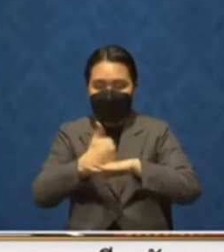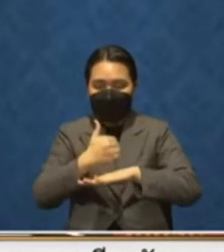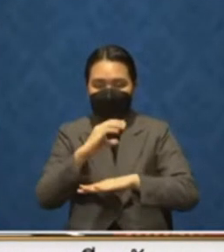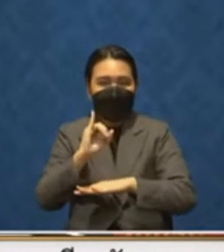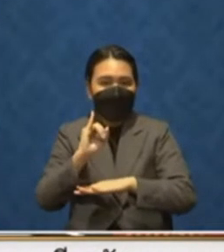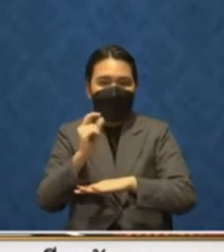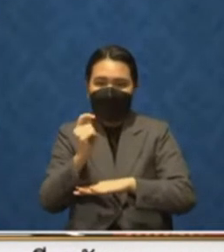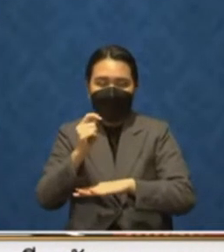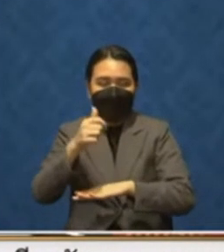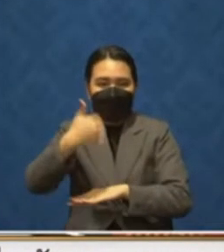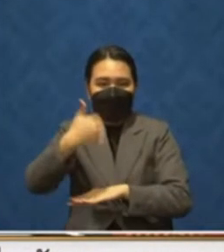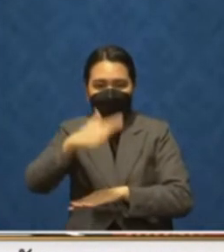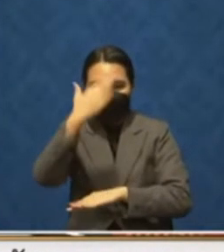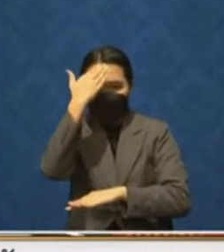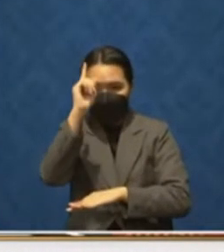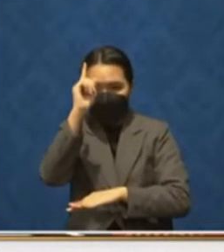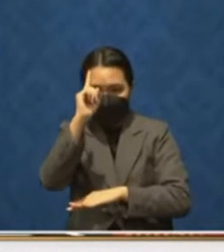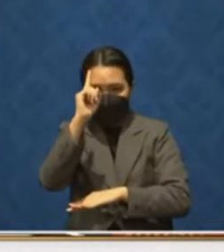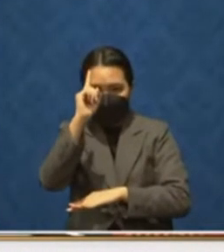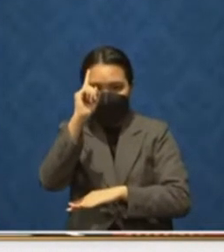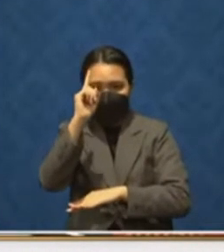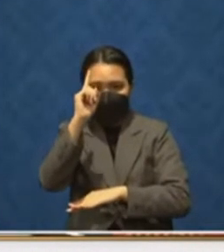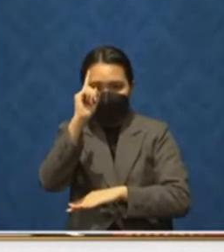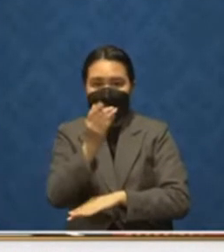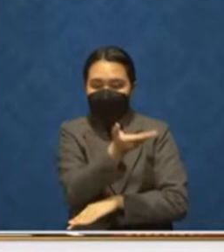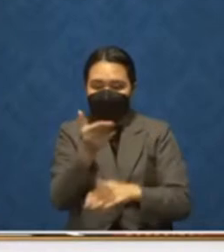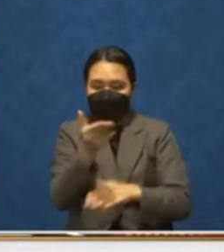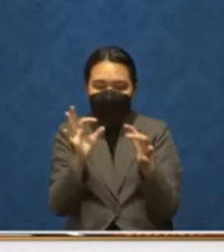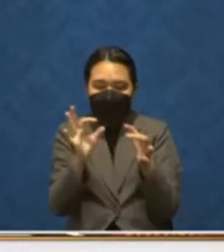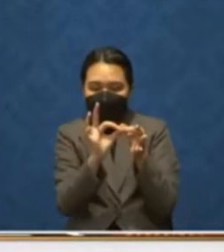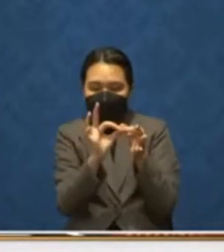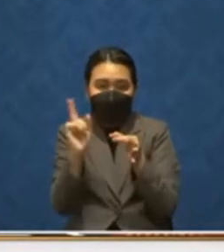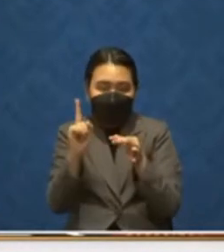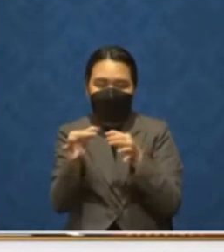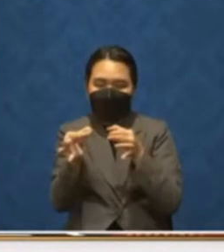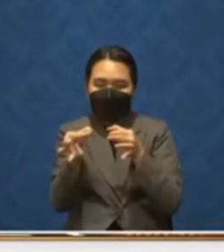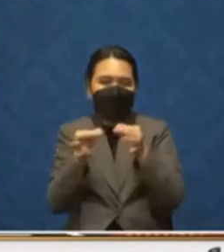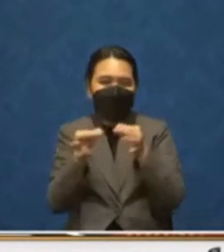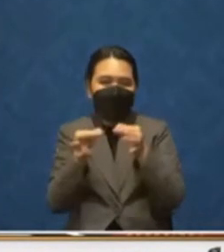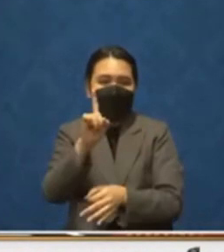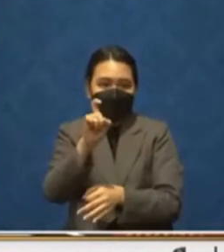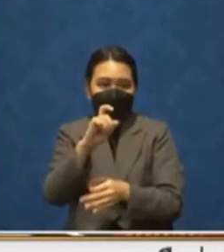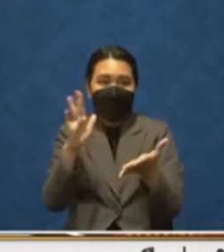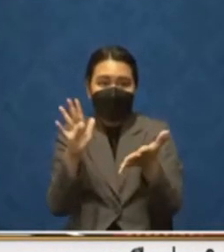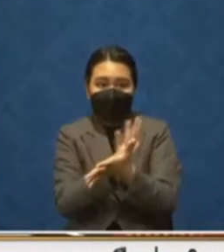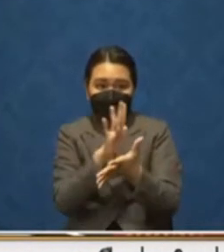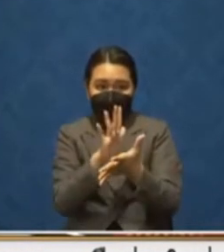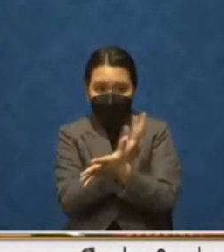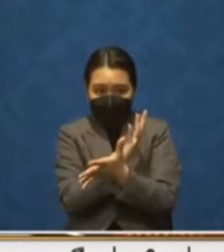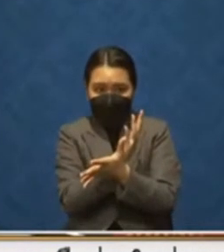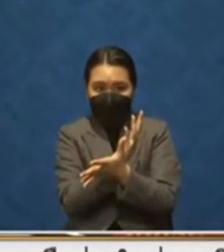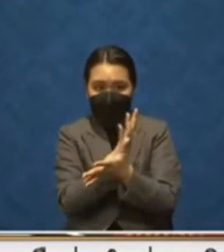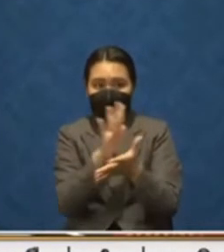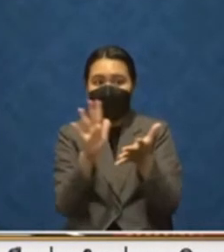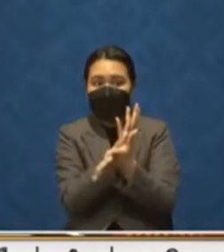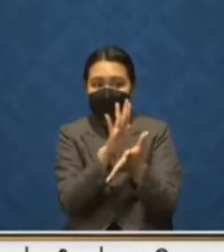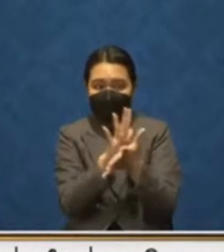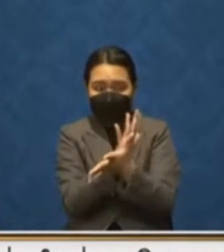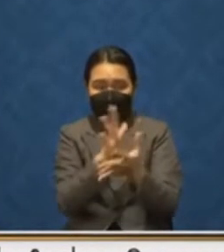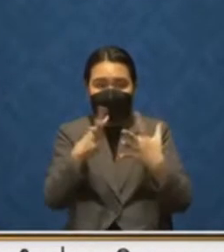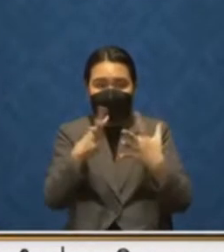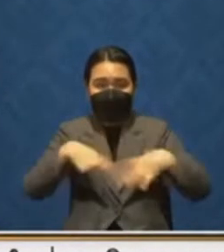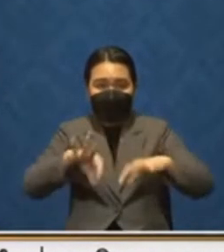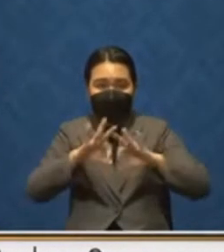อธิบายความสัมพันธ์ระหว่างเขากับคุณพอลินได้อันนี้คือเอกสารอะไรจะน้อยที่คุณของไม่เคยเห็นครับที่คุยกับคุณปฏิพัทธ์ไม่เคยเห็น